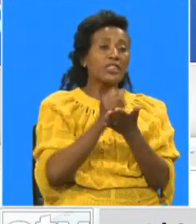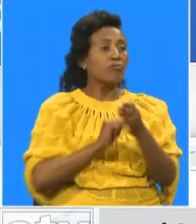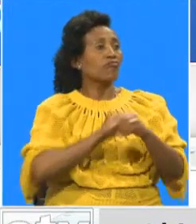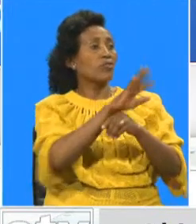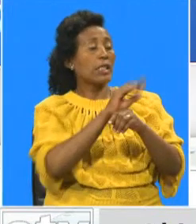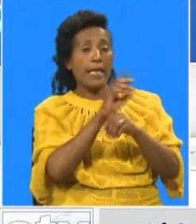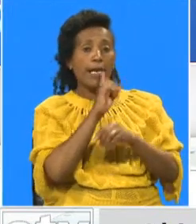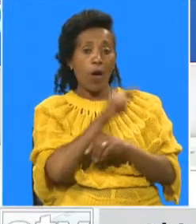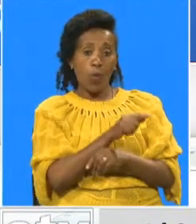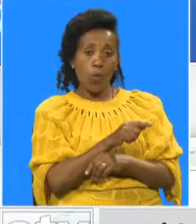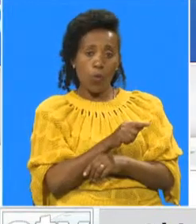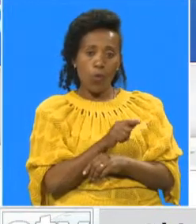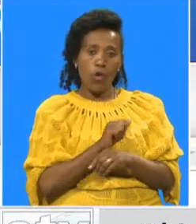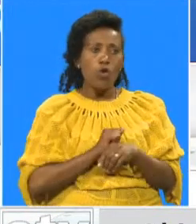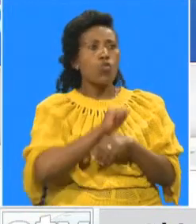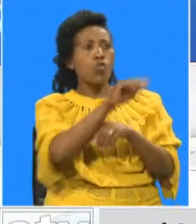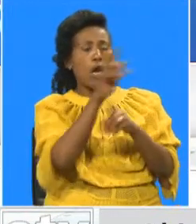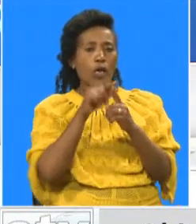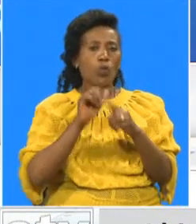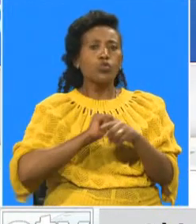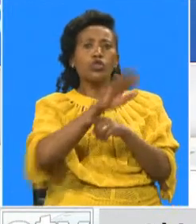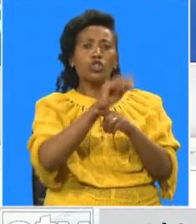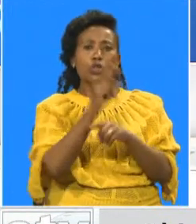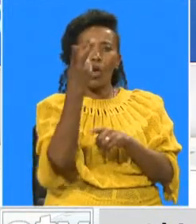አመርተው በኤክስፖርት የሚያደርጉ